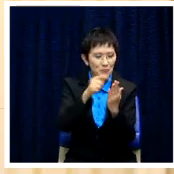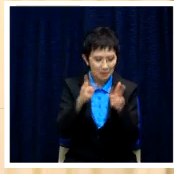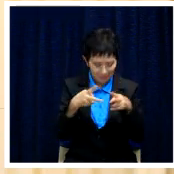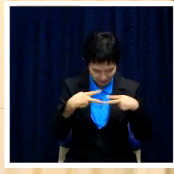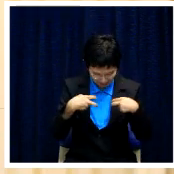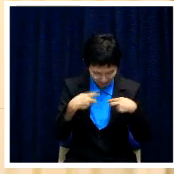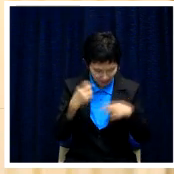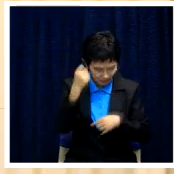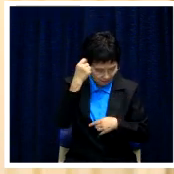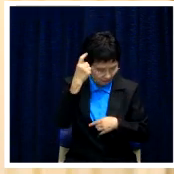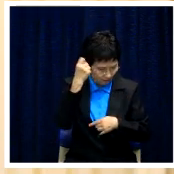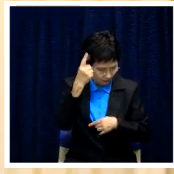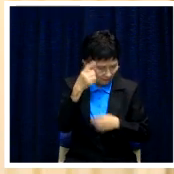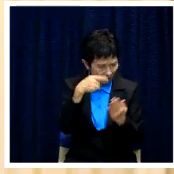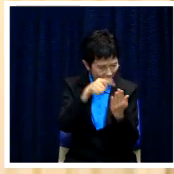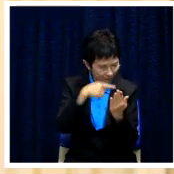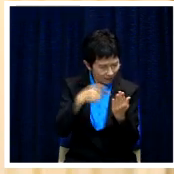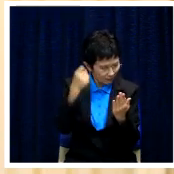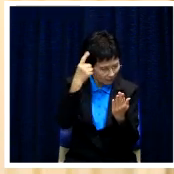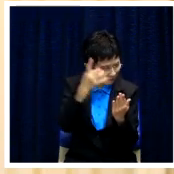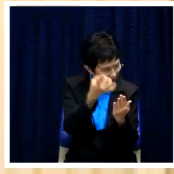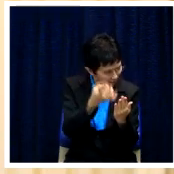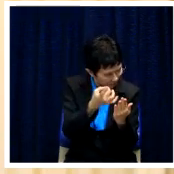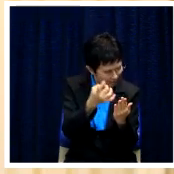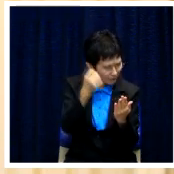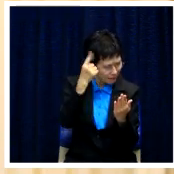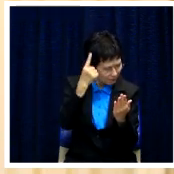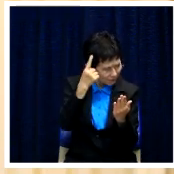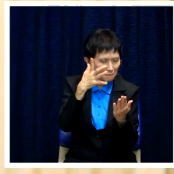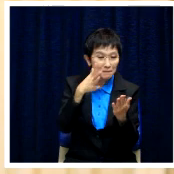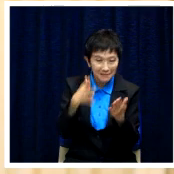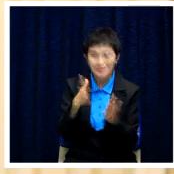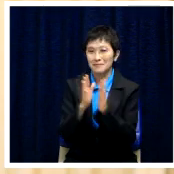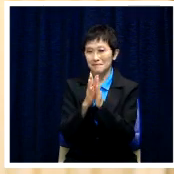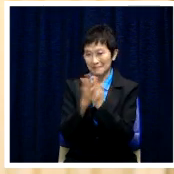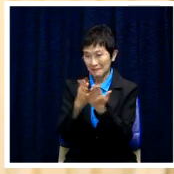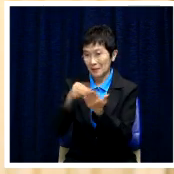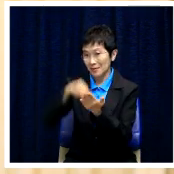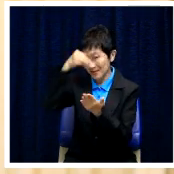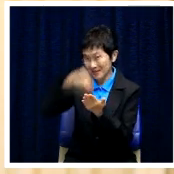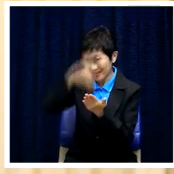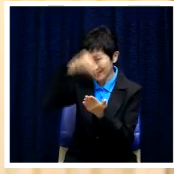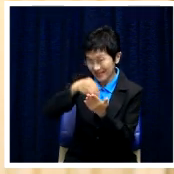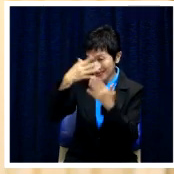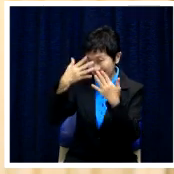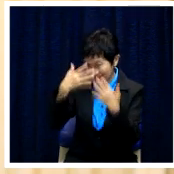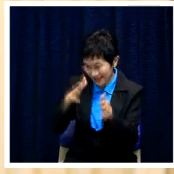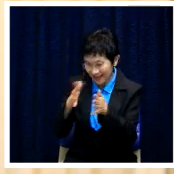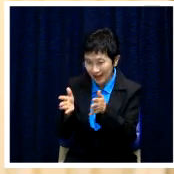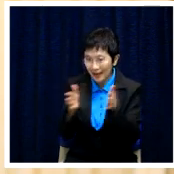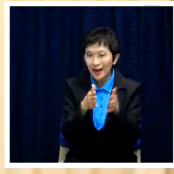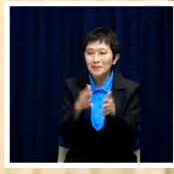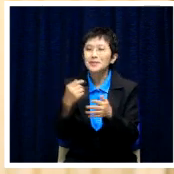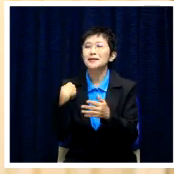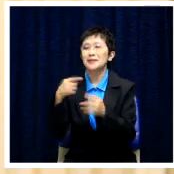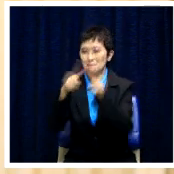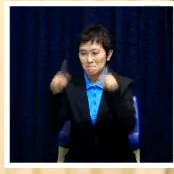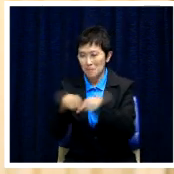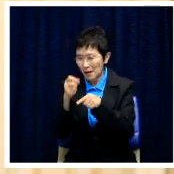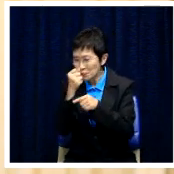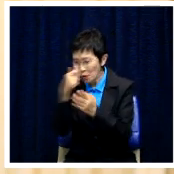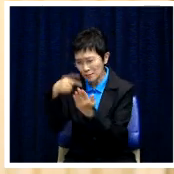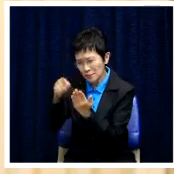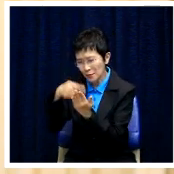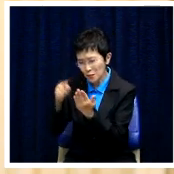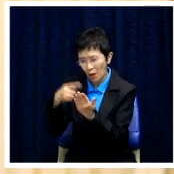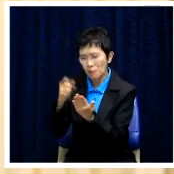องว่ามีความเข้าใจมากน้อยแค่ไหนค่ะเสร็จแล้วก็จะมีการทำแบบทดสอบหลังแต่ละบทเรียนอีก1รอบเพื่อประเมินความเ